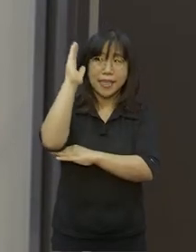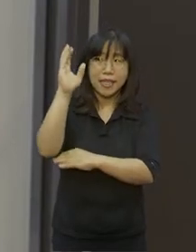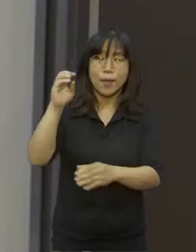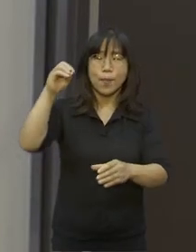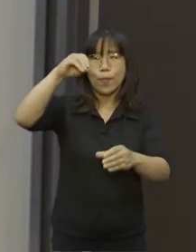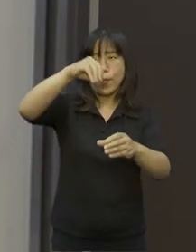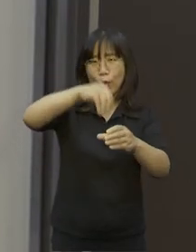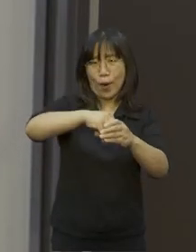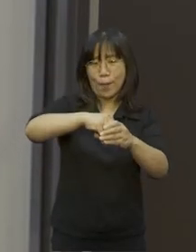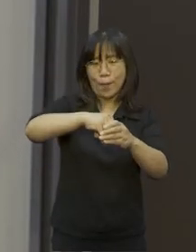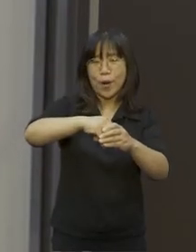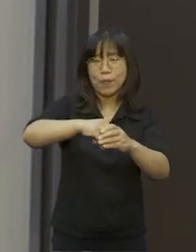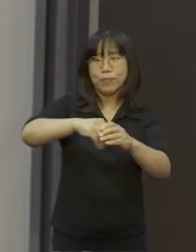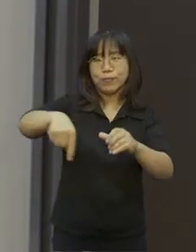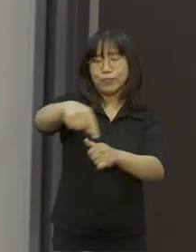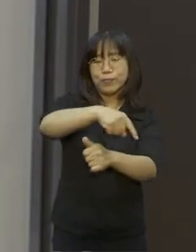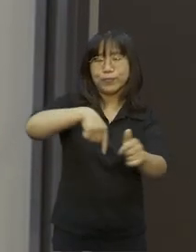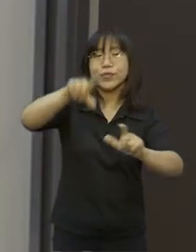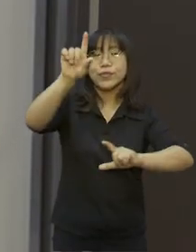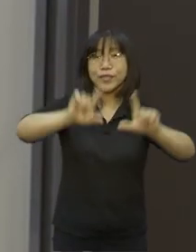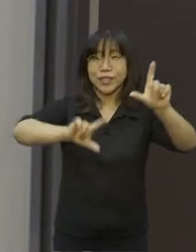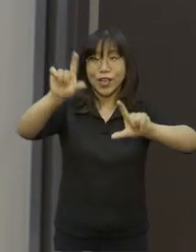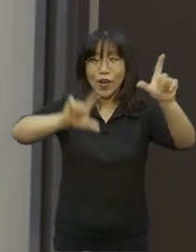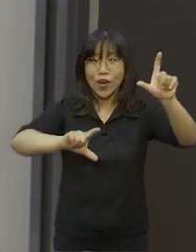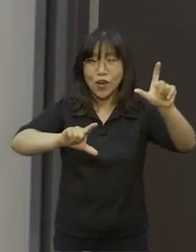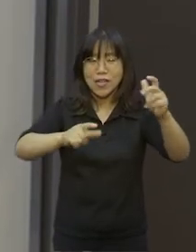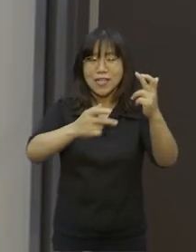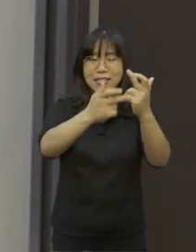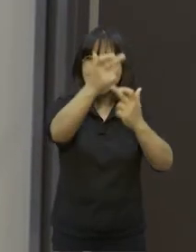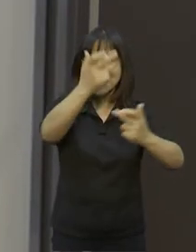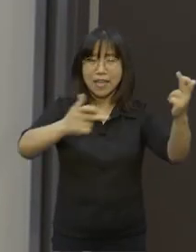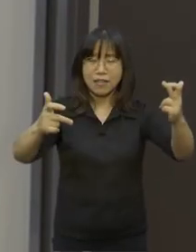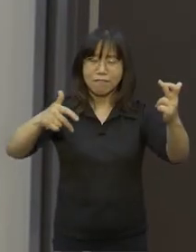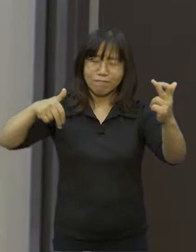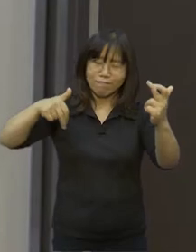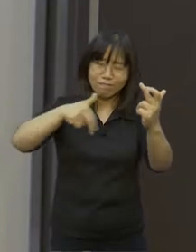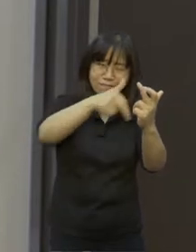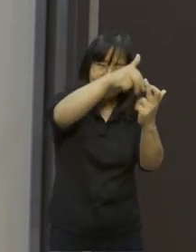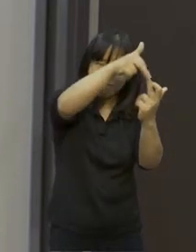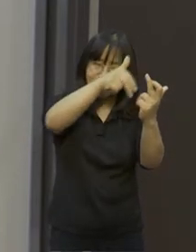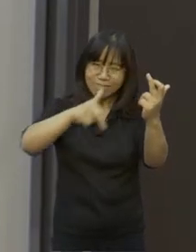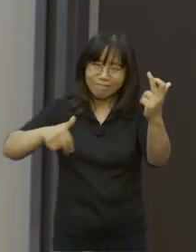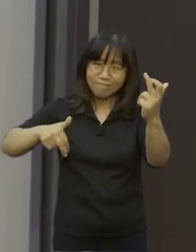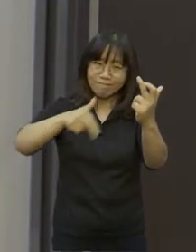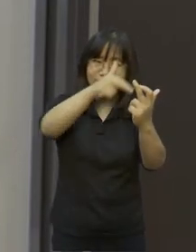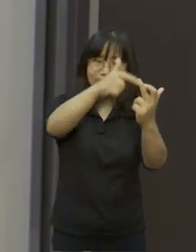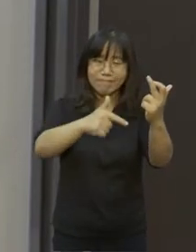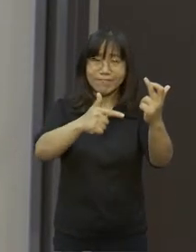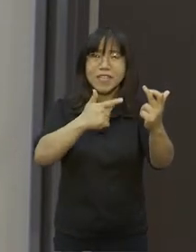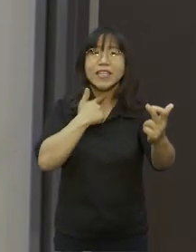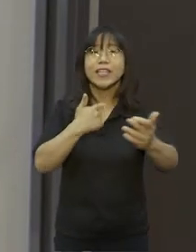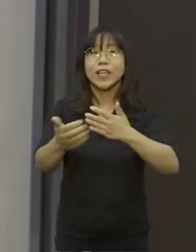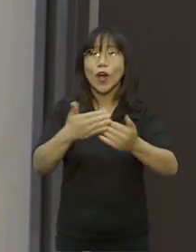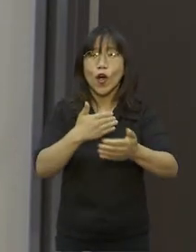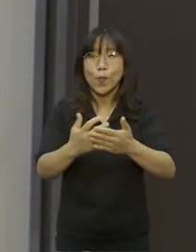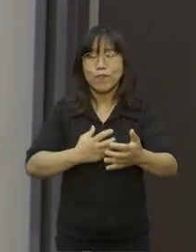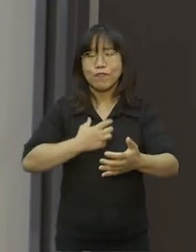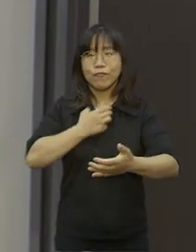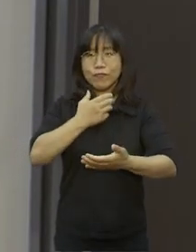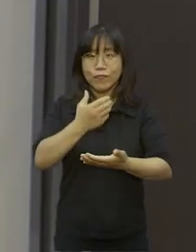이야기가 있는 풍경. 우리 진이란 작가 지리산을 많이 오르내리면서 거기에서 보고